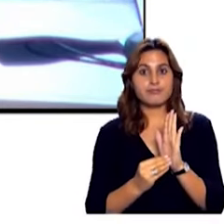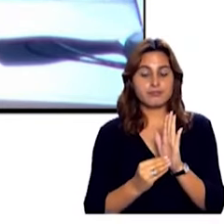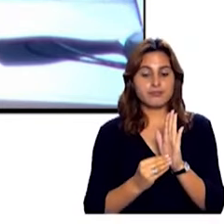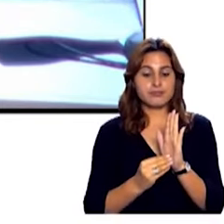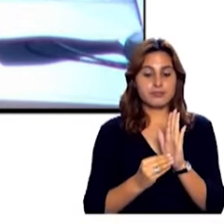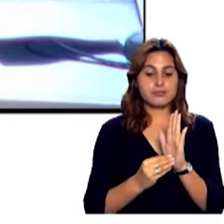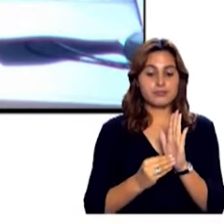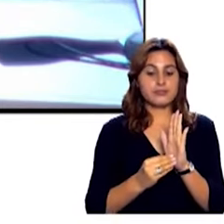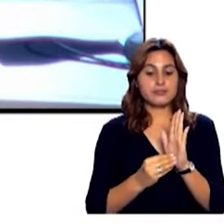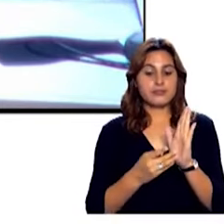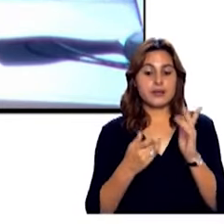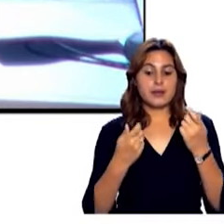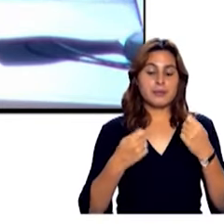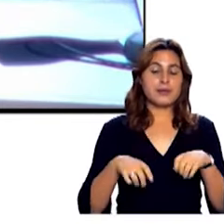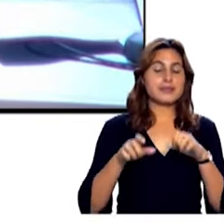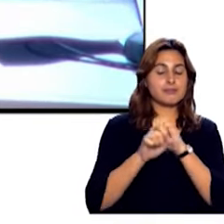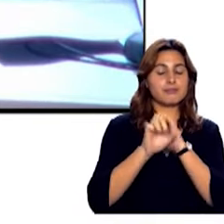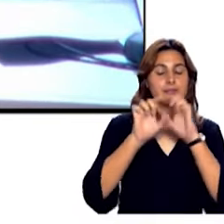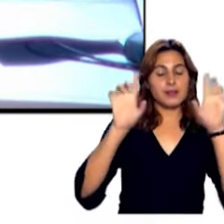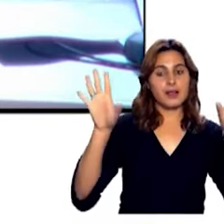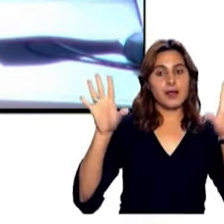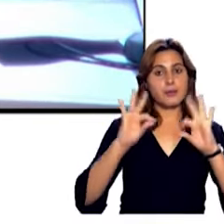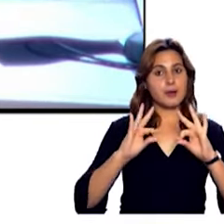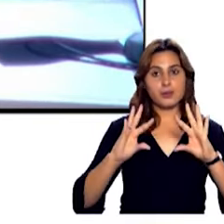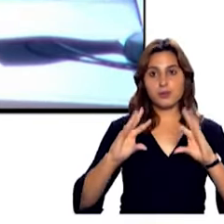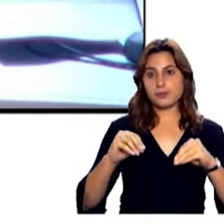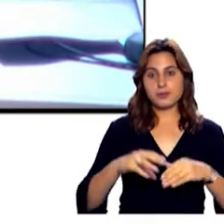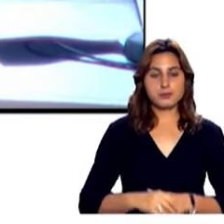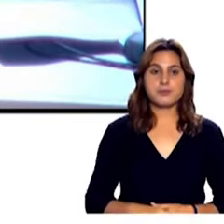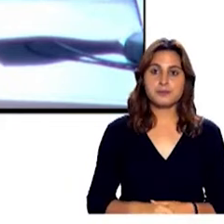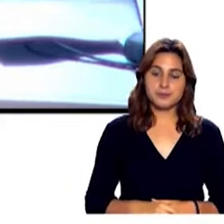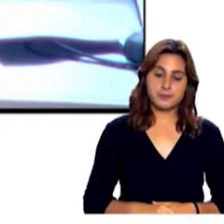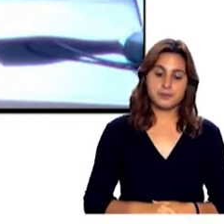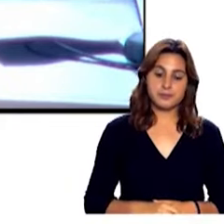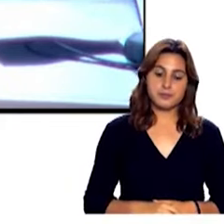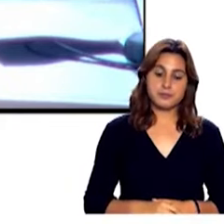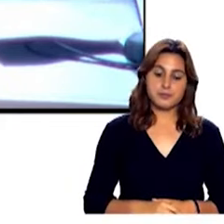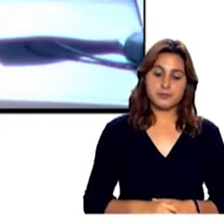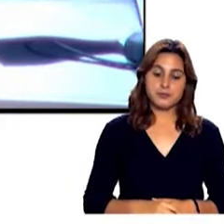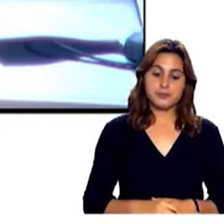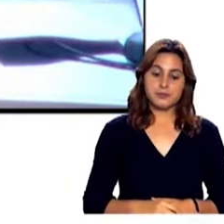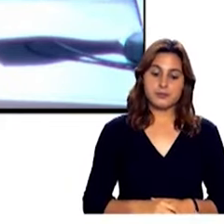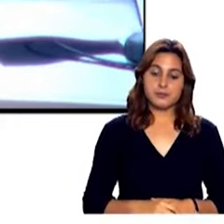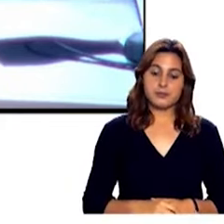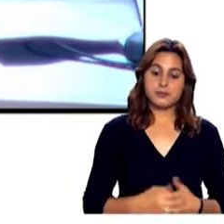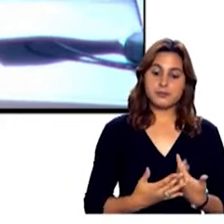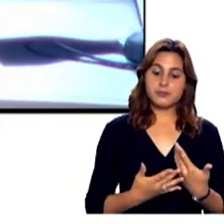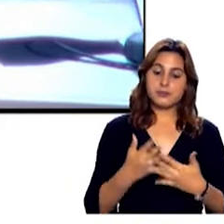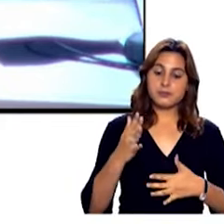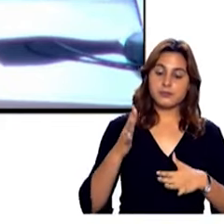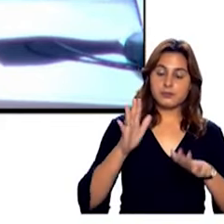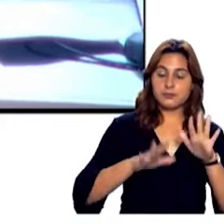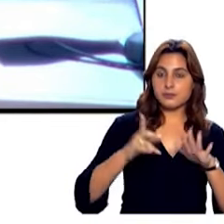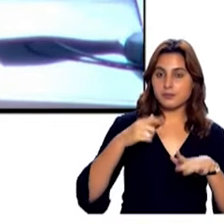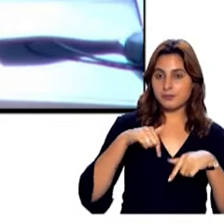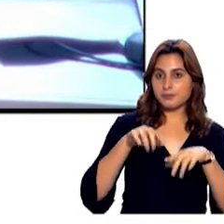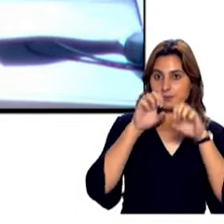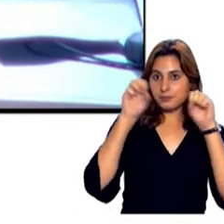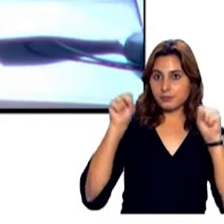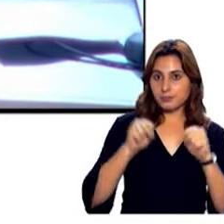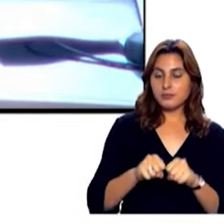contrairement à l'italie qui n'A pas exactement repris le même syst la procédure Pour Avis n'est pas une procédure